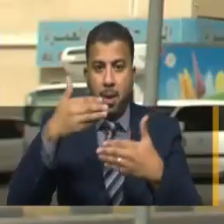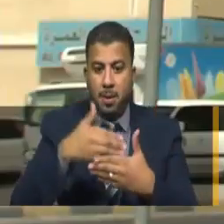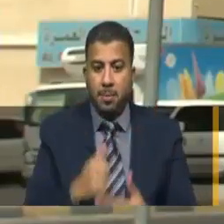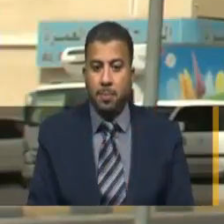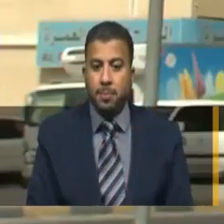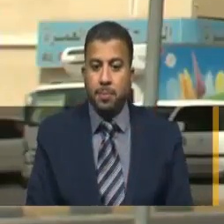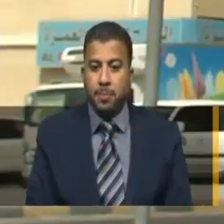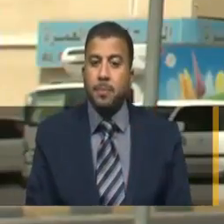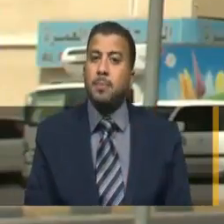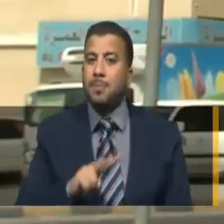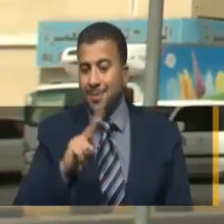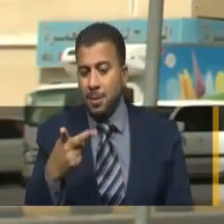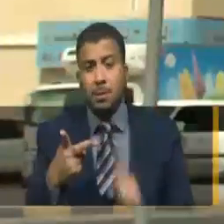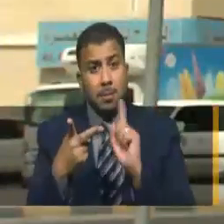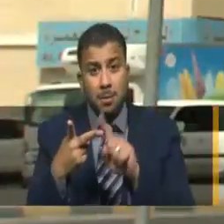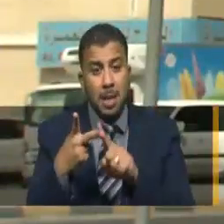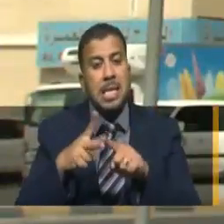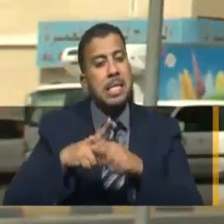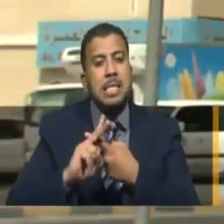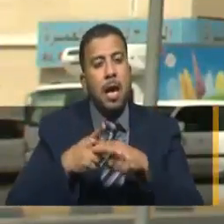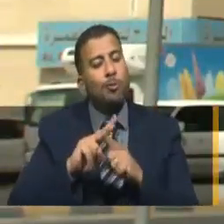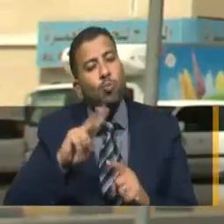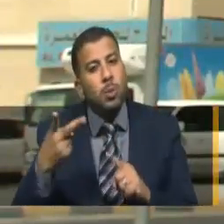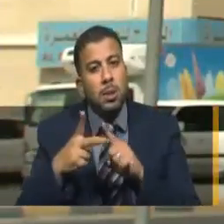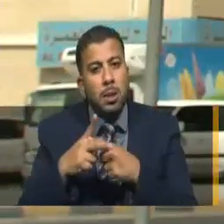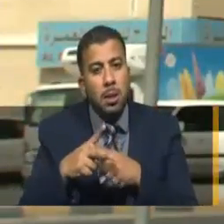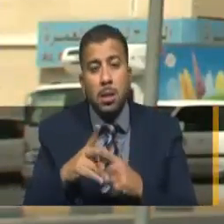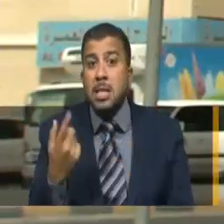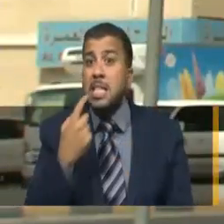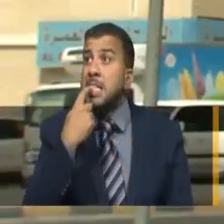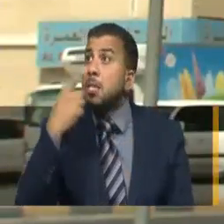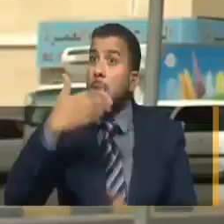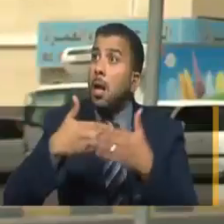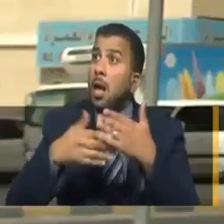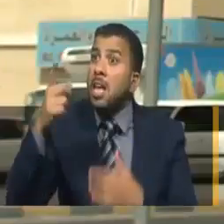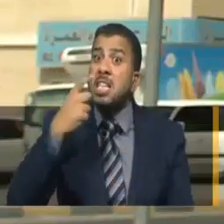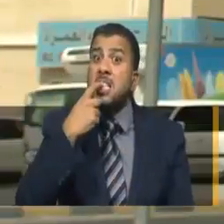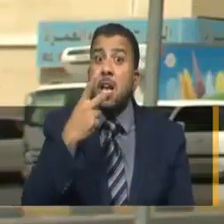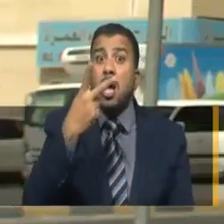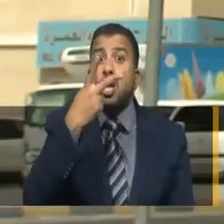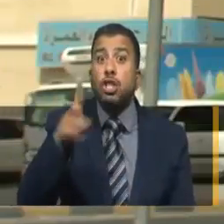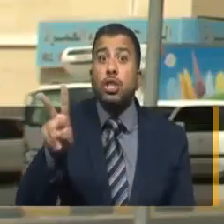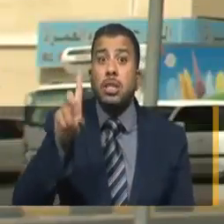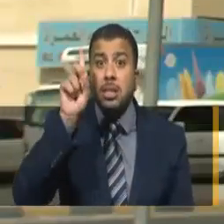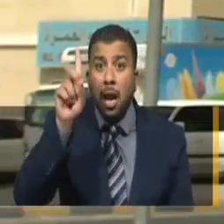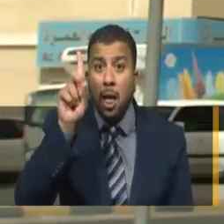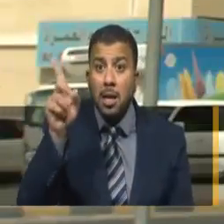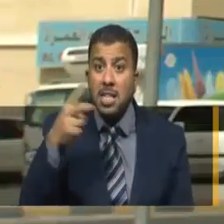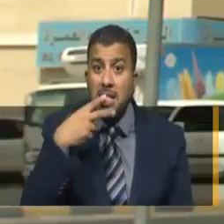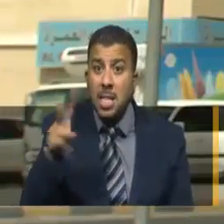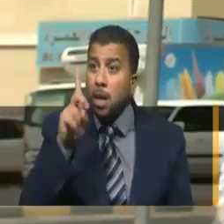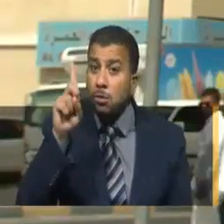في نوع ثاني من الصيانة، إذا كان البناء عمره أكثر من 20 سنة نضطر نعمل